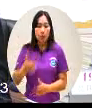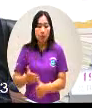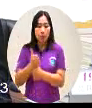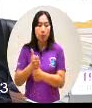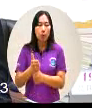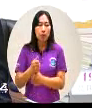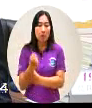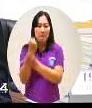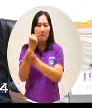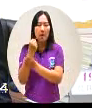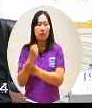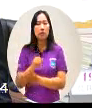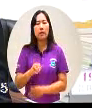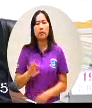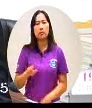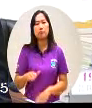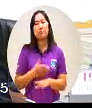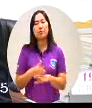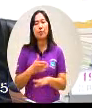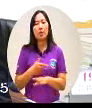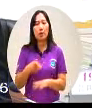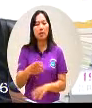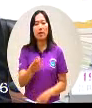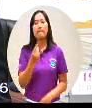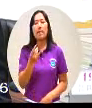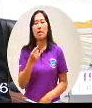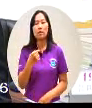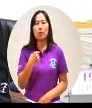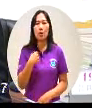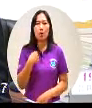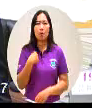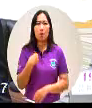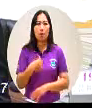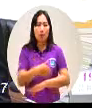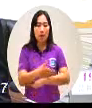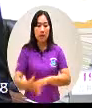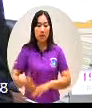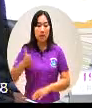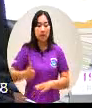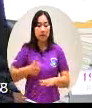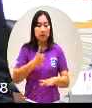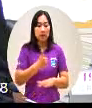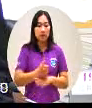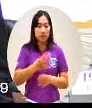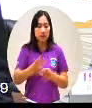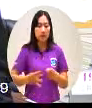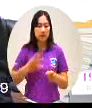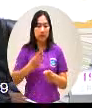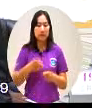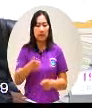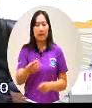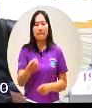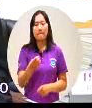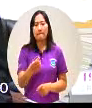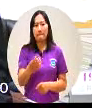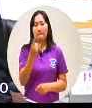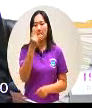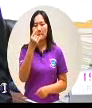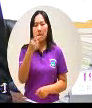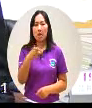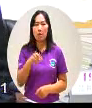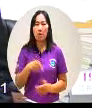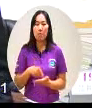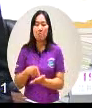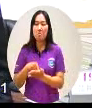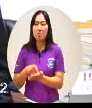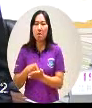骗四年啊，我做四年十个月乡长啊，你遐科学主管拢来甲我讲啊，我要甲水利署争取啊，我拄